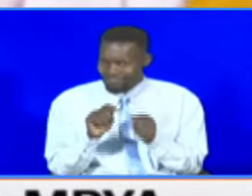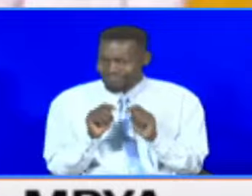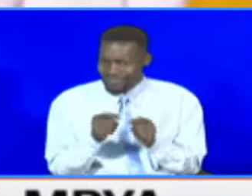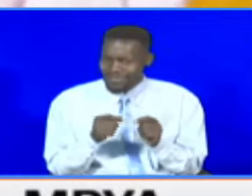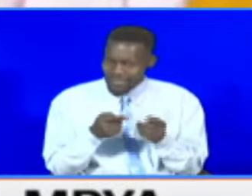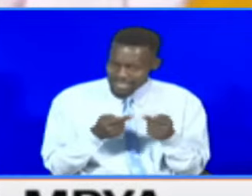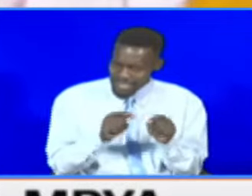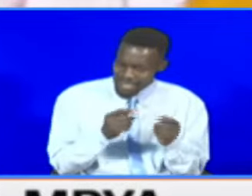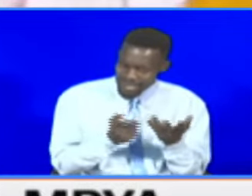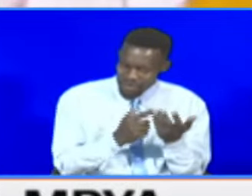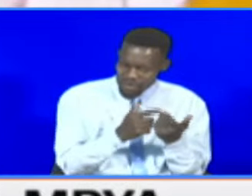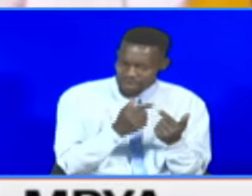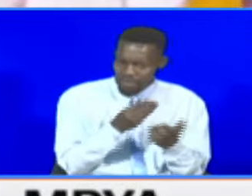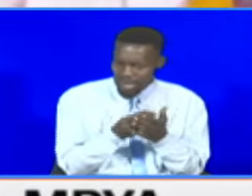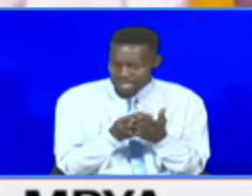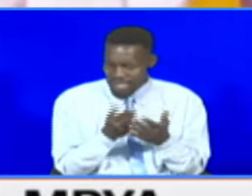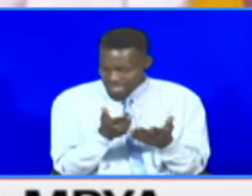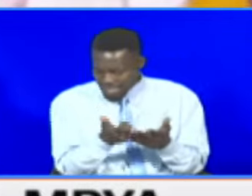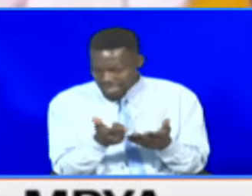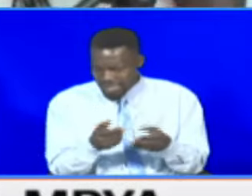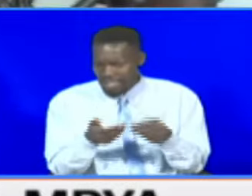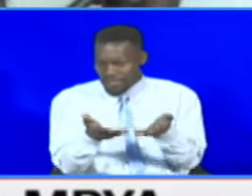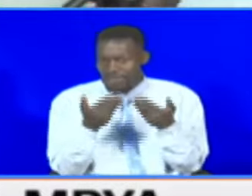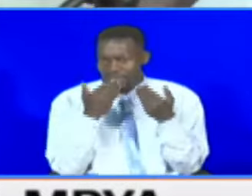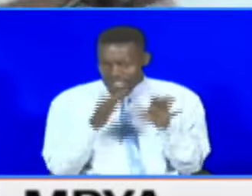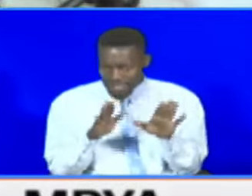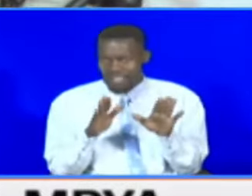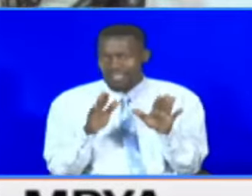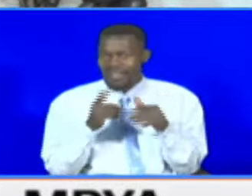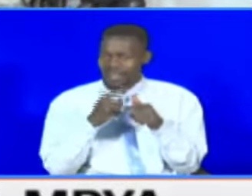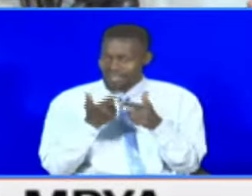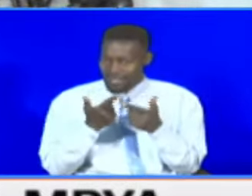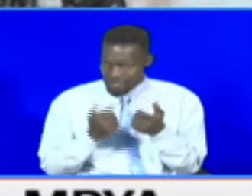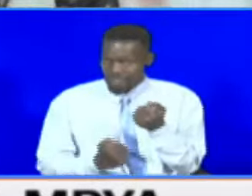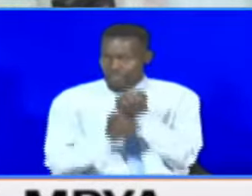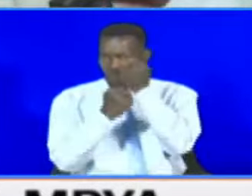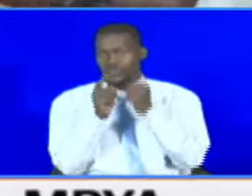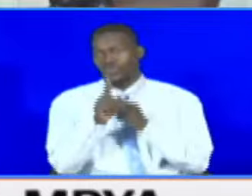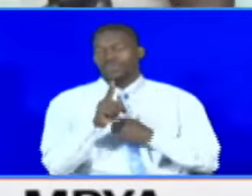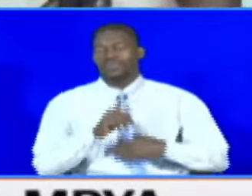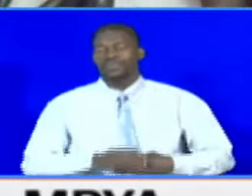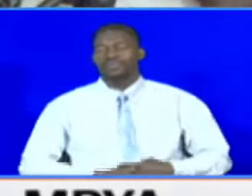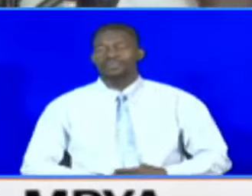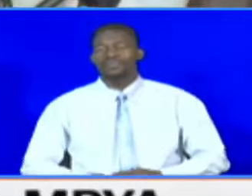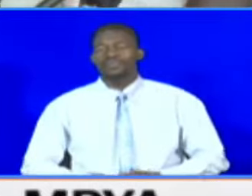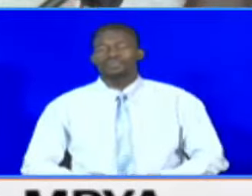ngapi, mnipatie niandike check. Ken Gashuhi, KTN News.